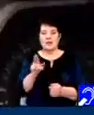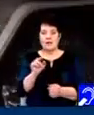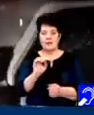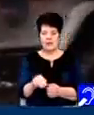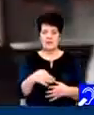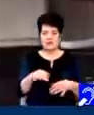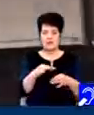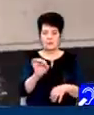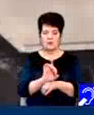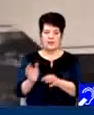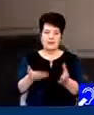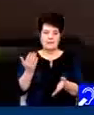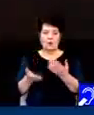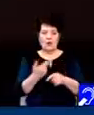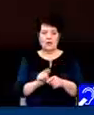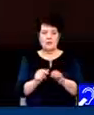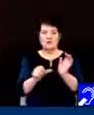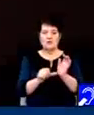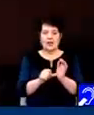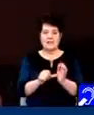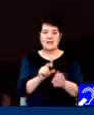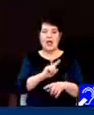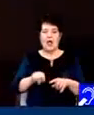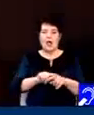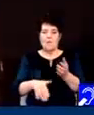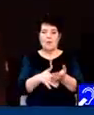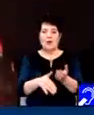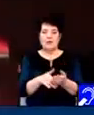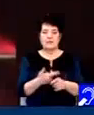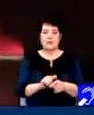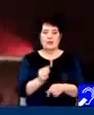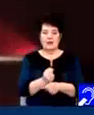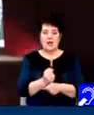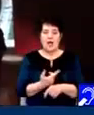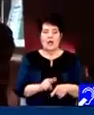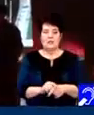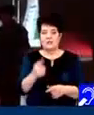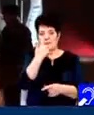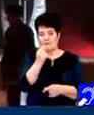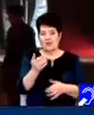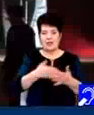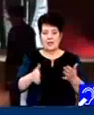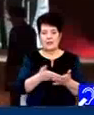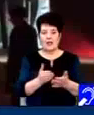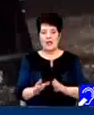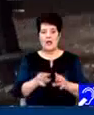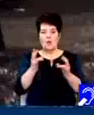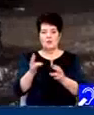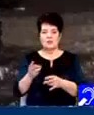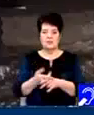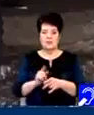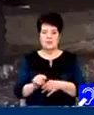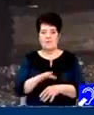de transport deblocate au fost și 6 ambulanțe aflate în timpul unor intervenții. La lucrările de prevenire și lichidare a consecințelor ninsorii